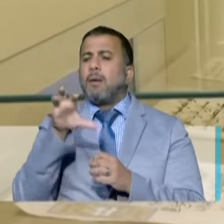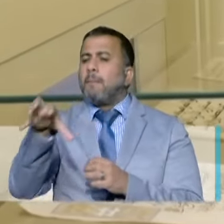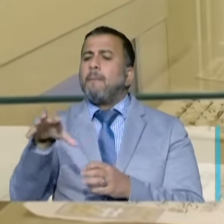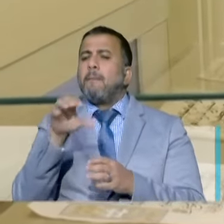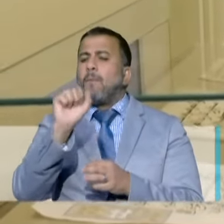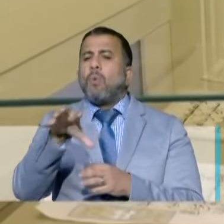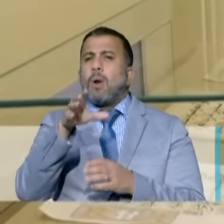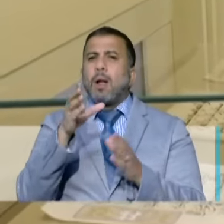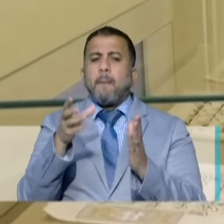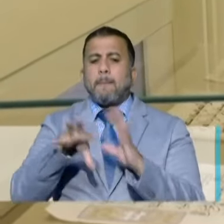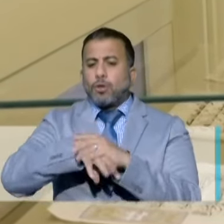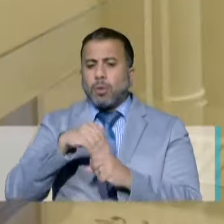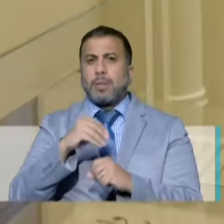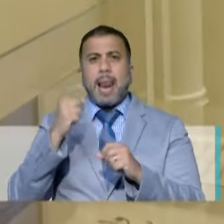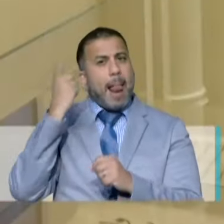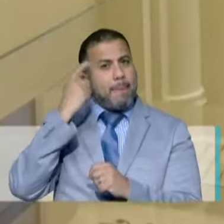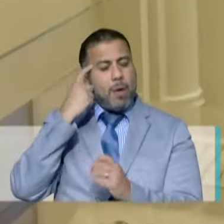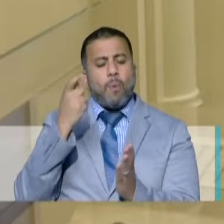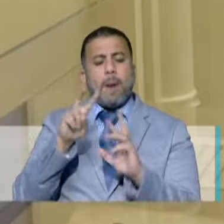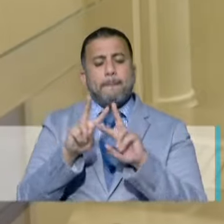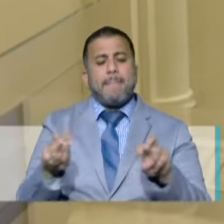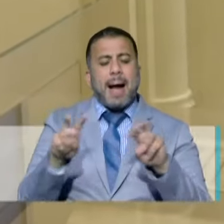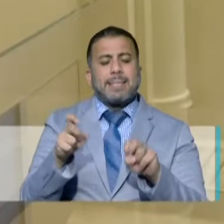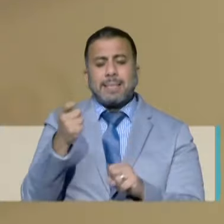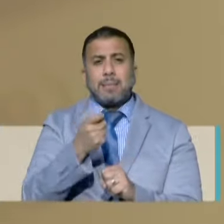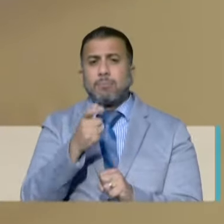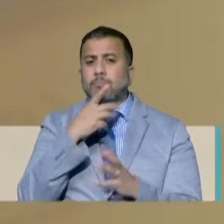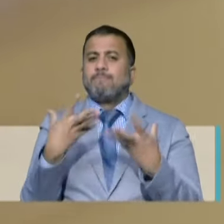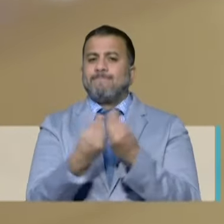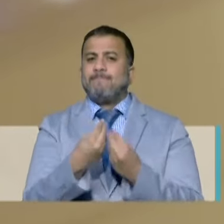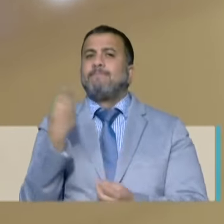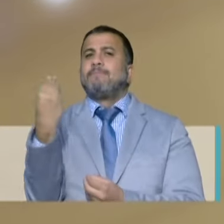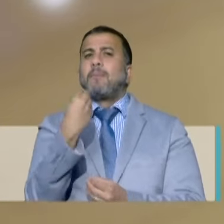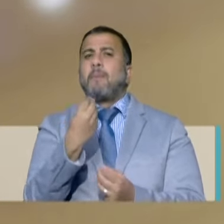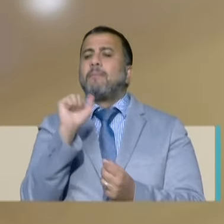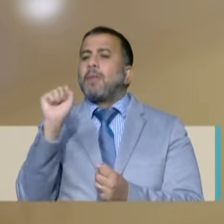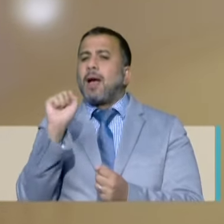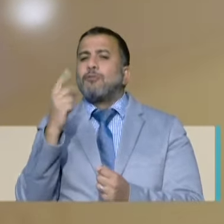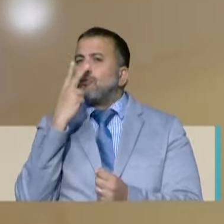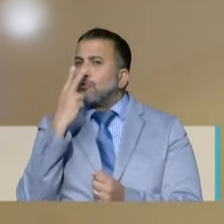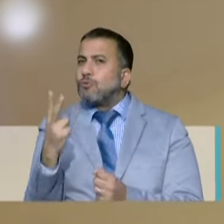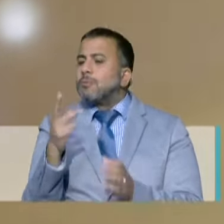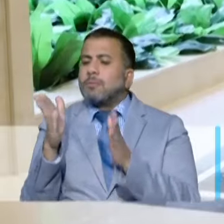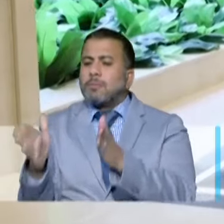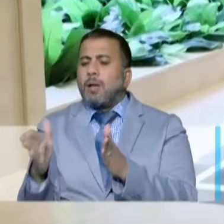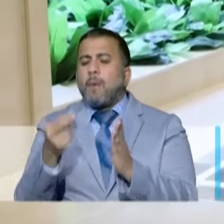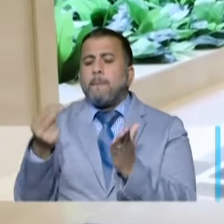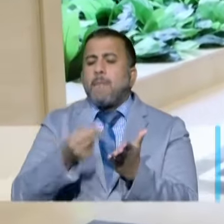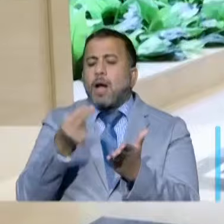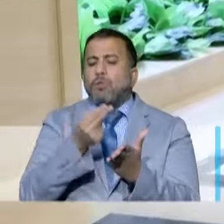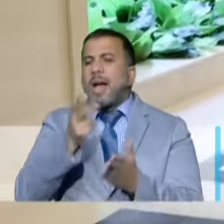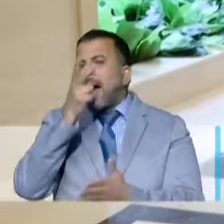ومشروعاته العلميه والبحثيه ثم اصطحبهم في جوله بمتاحف المجمع واطلعهم خلالها على المخطوطات